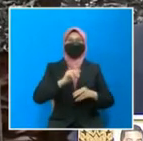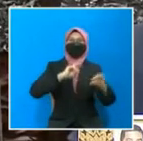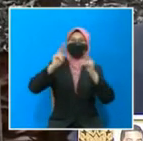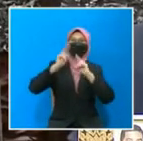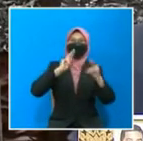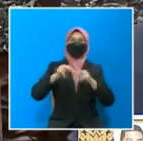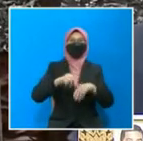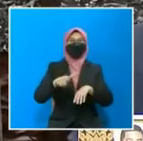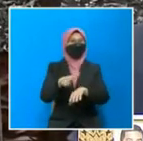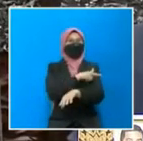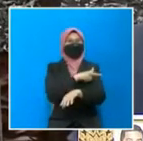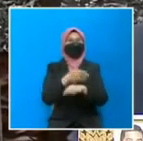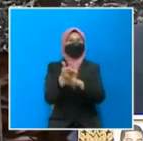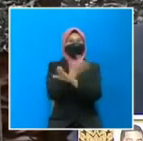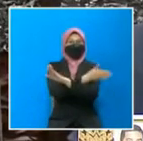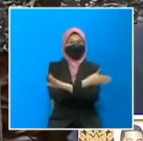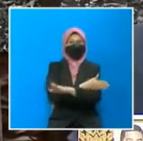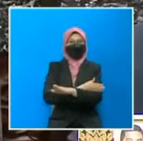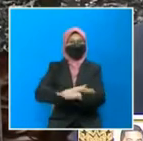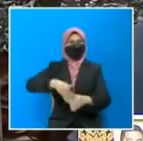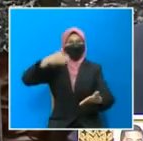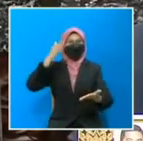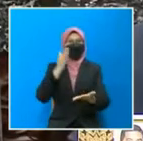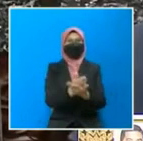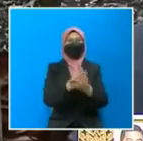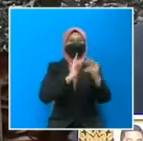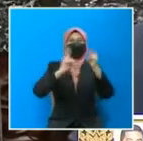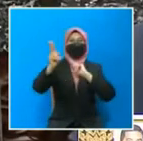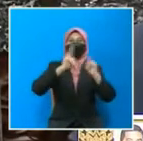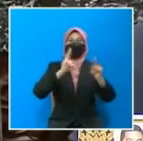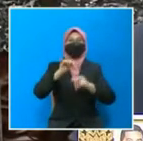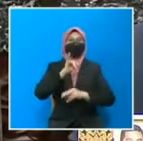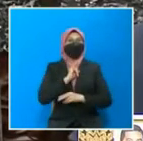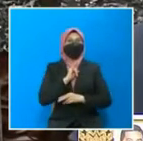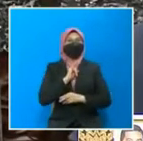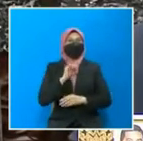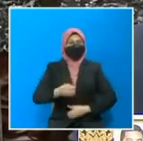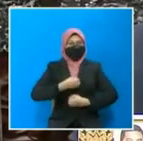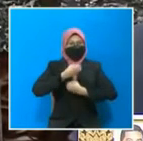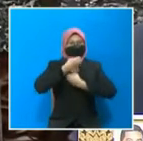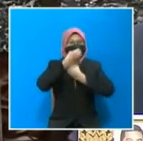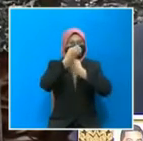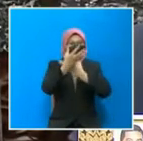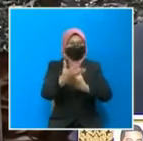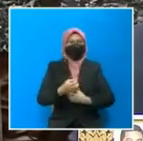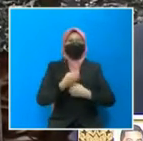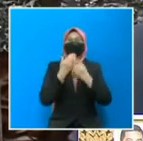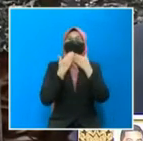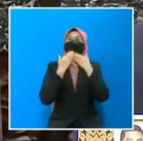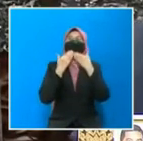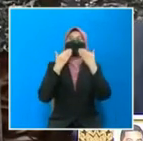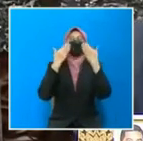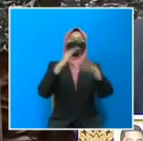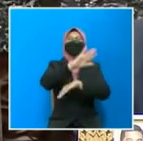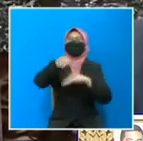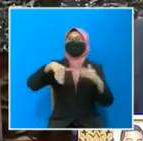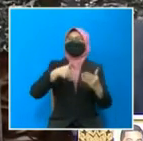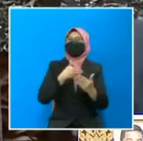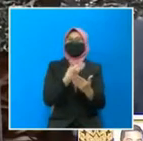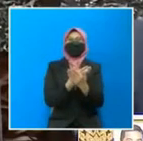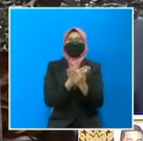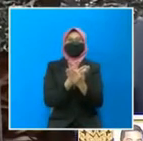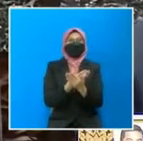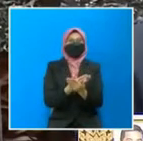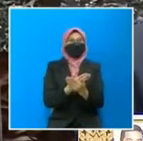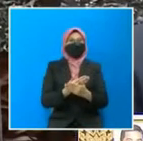panjang. Sebelum saya menoktahkan ucapan ini, saya ingin menzahirkan setinggi penghargaan kepada semua pihak